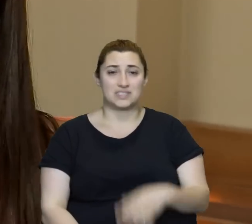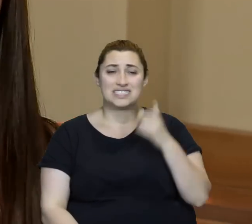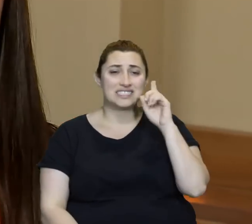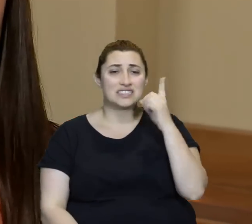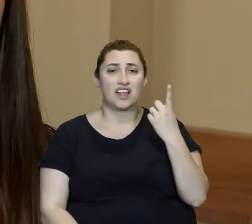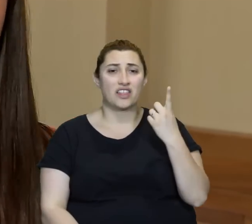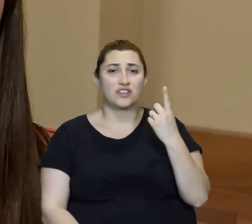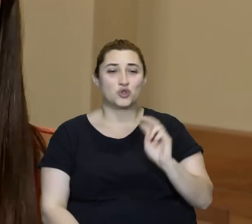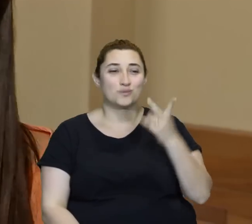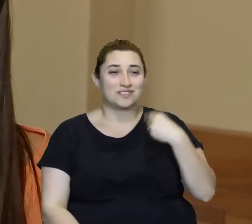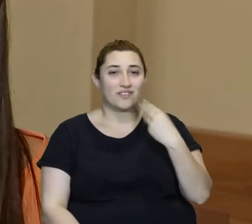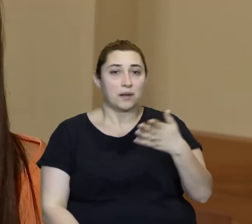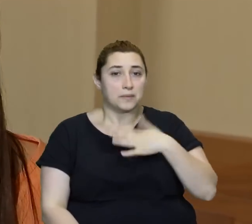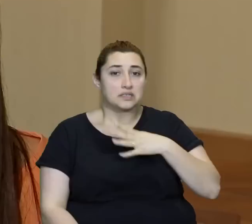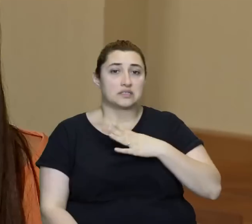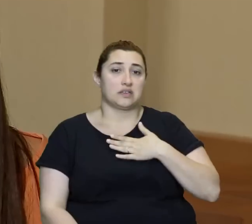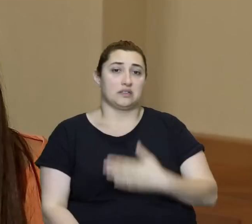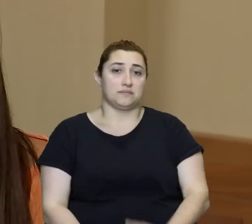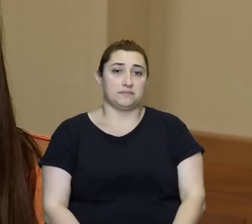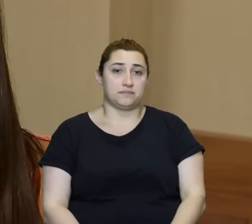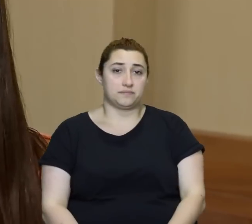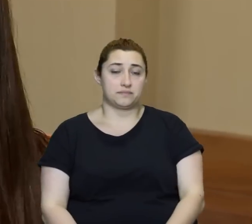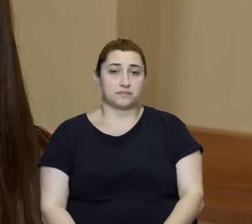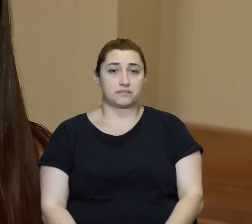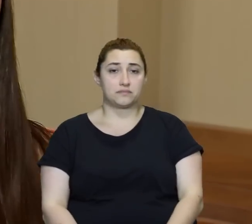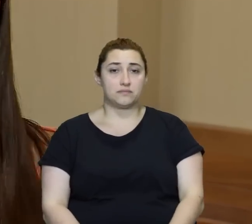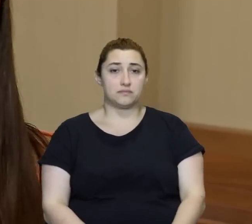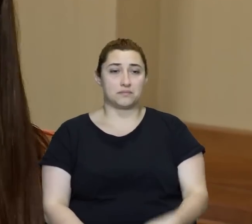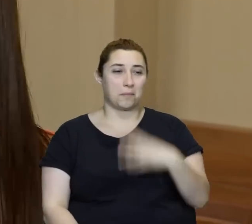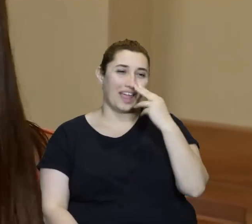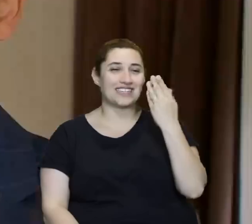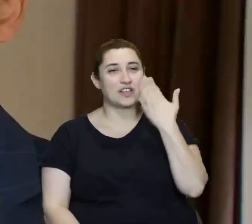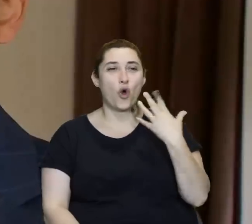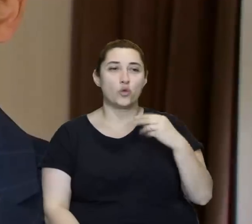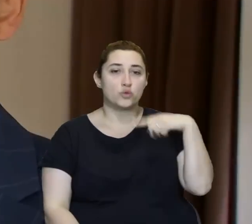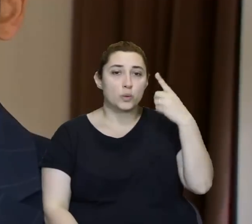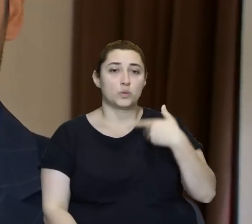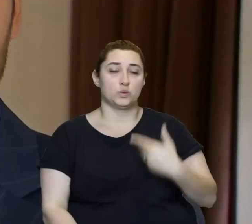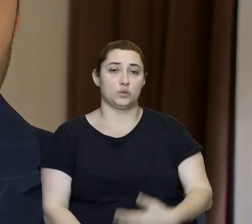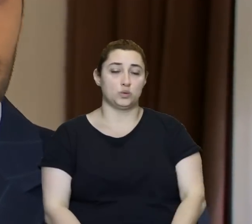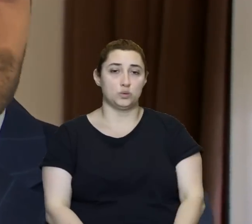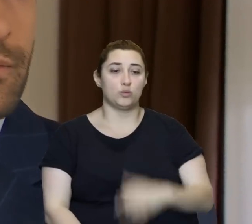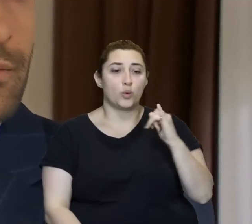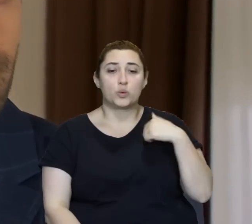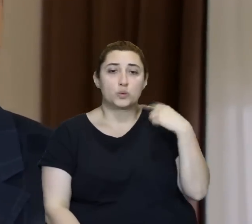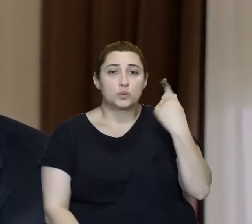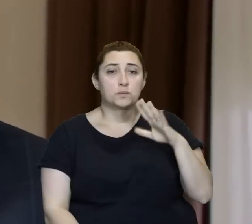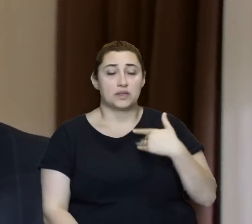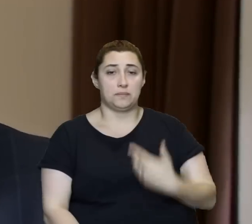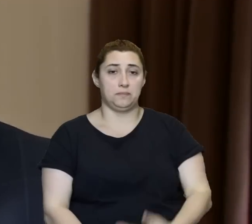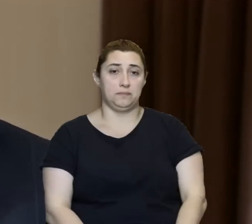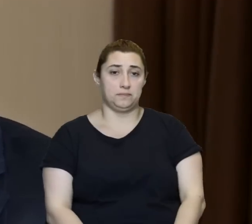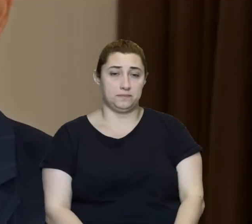Sadece sürpriz yapmak istemiştim. Yani beğenir, hoşuna gider diye düşündüm. Kötü bir niyetim yoktu